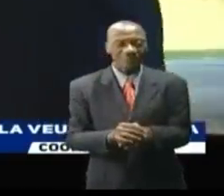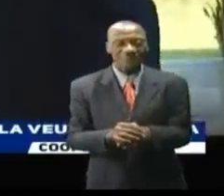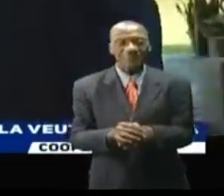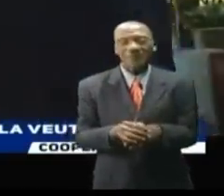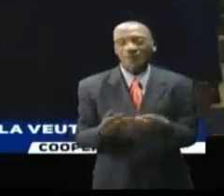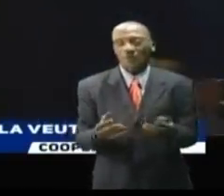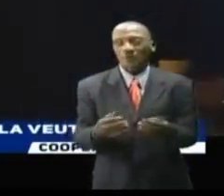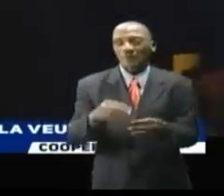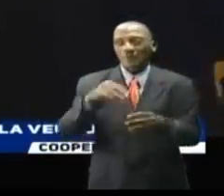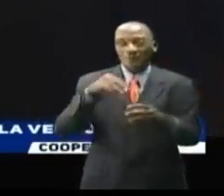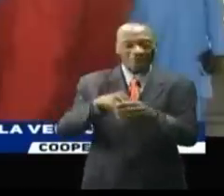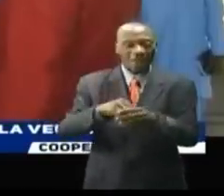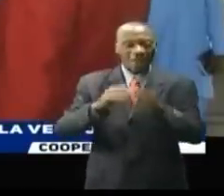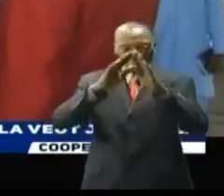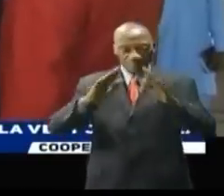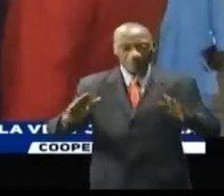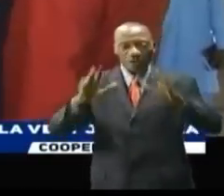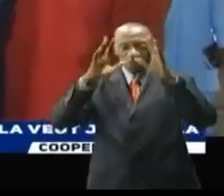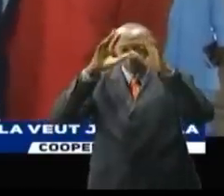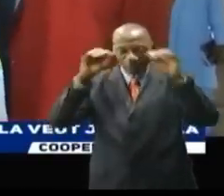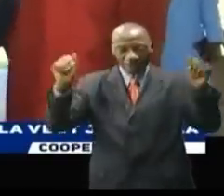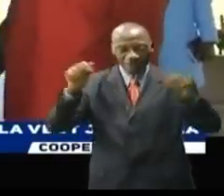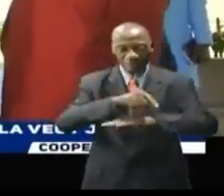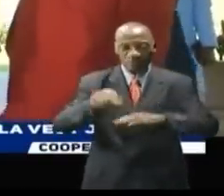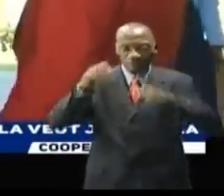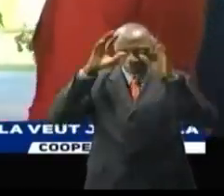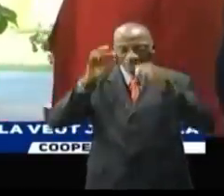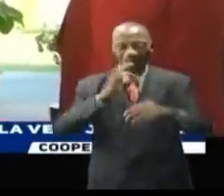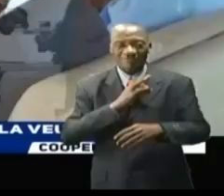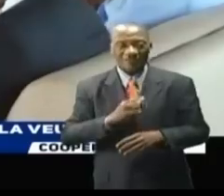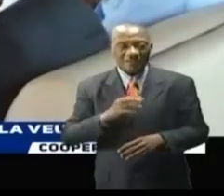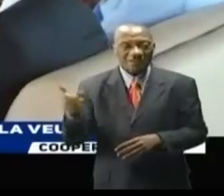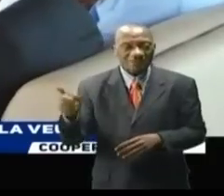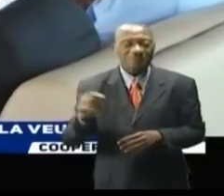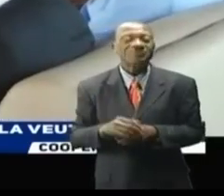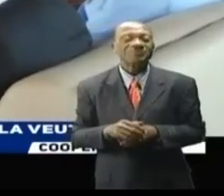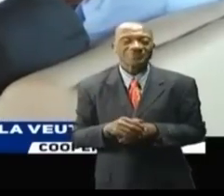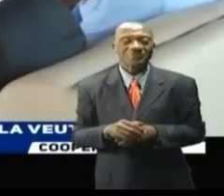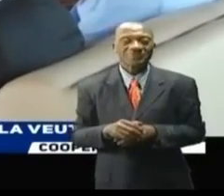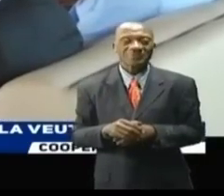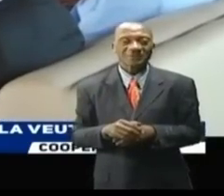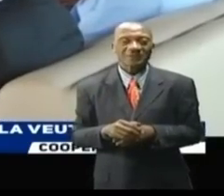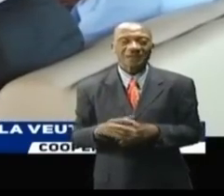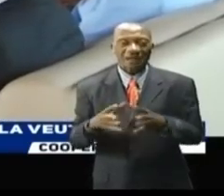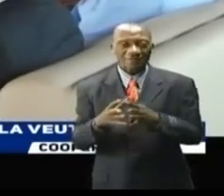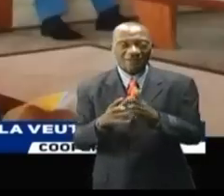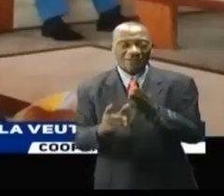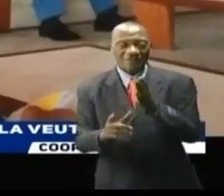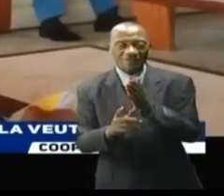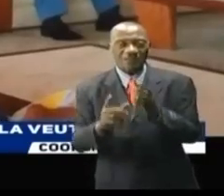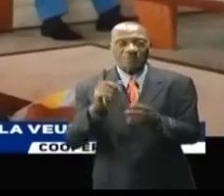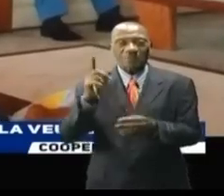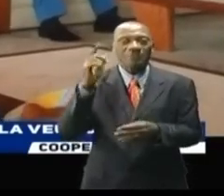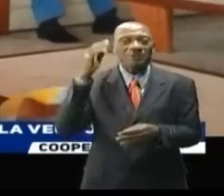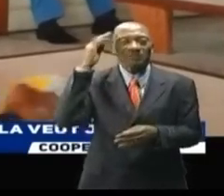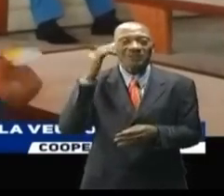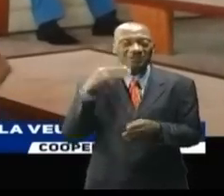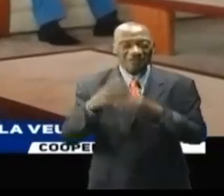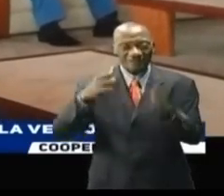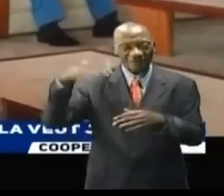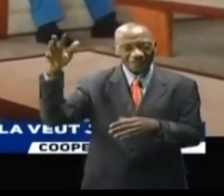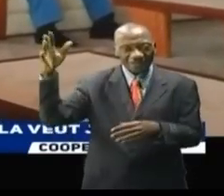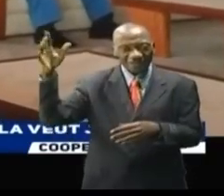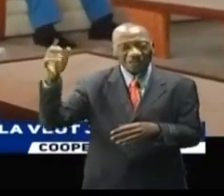palais présidentiel de Mongaliema ce dimanche 30 octobre 2022 par le vice-premier ministre, ministre des Affaires étrangères de la RDC, Christophe